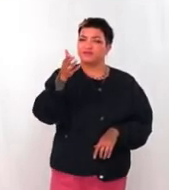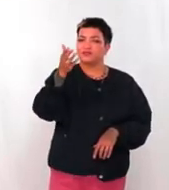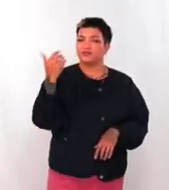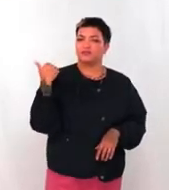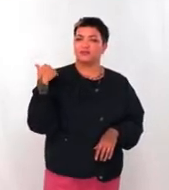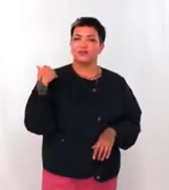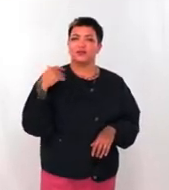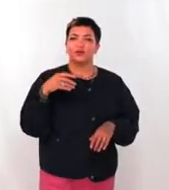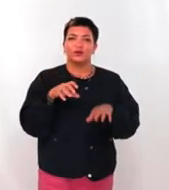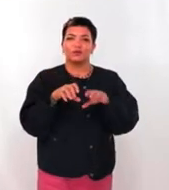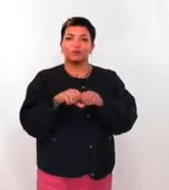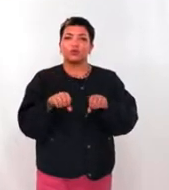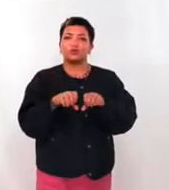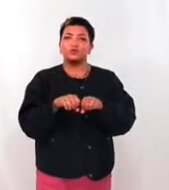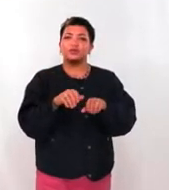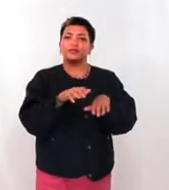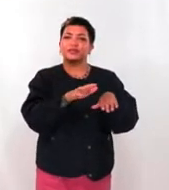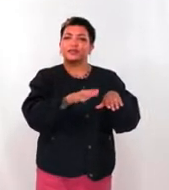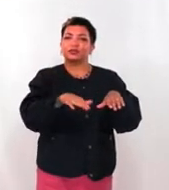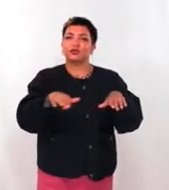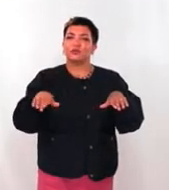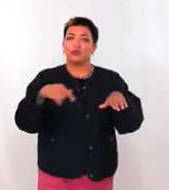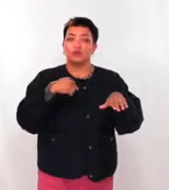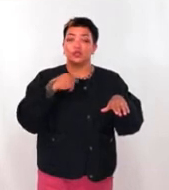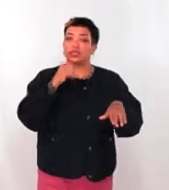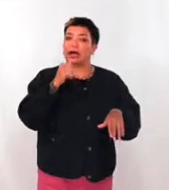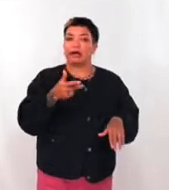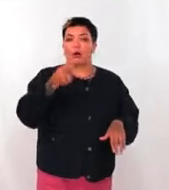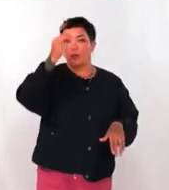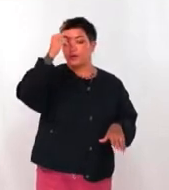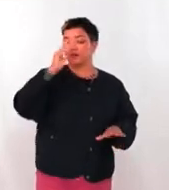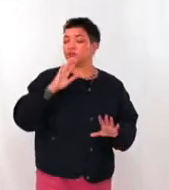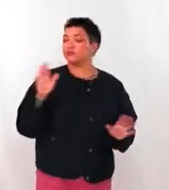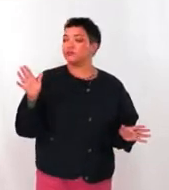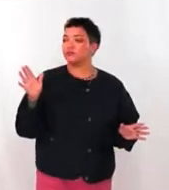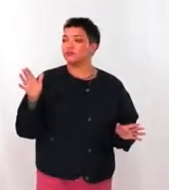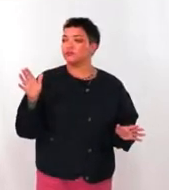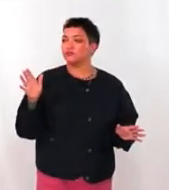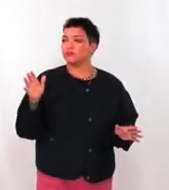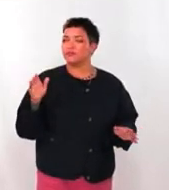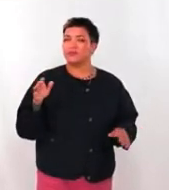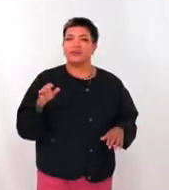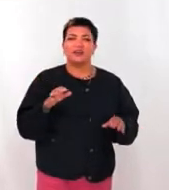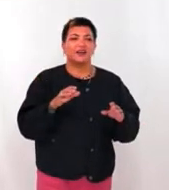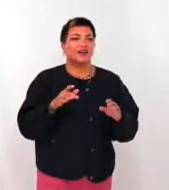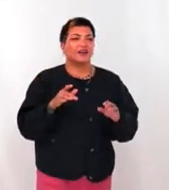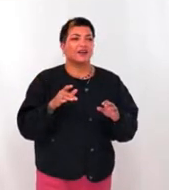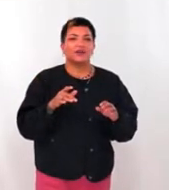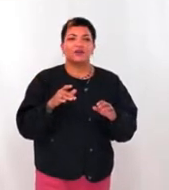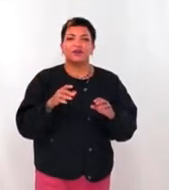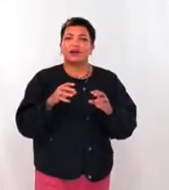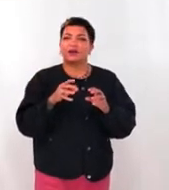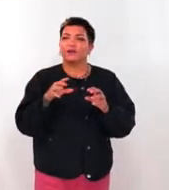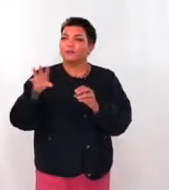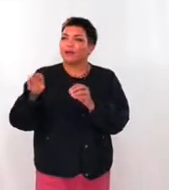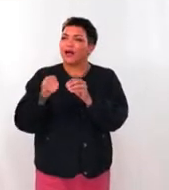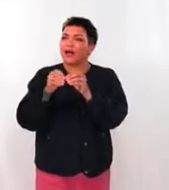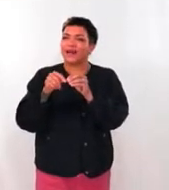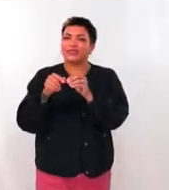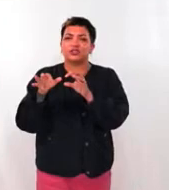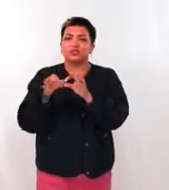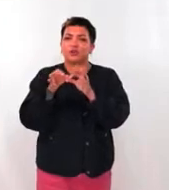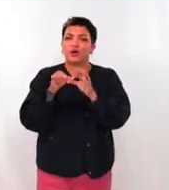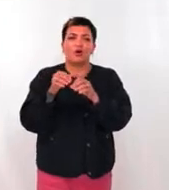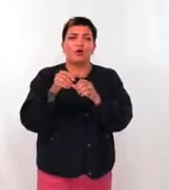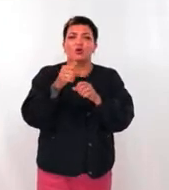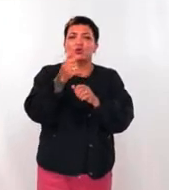le produit du stationnement, moi j'ai rien compris. Hein. Le coût de on emporte une partie en rattachement, le reste on vient l'année prochaine, enfin, ça n'existe pas ça, hein.